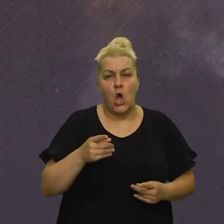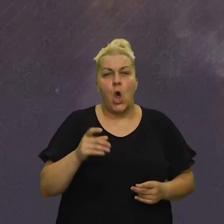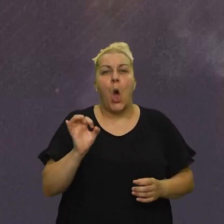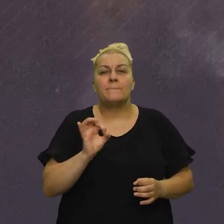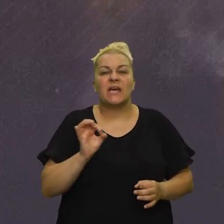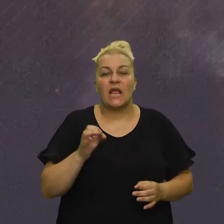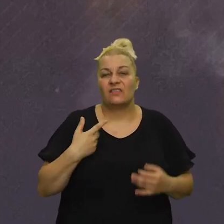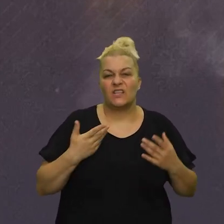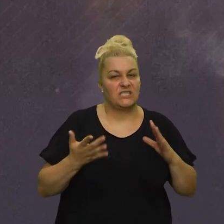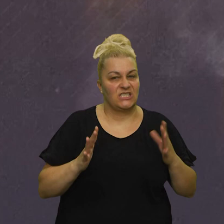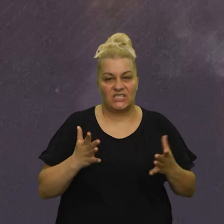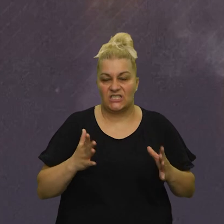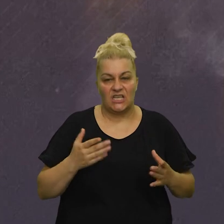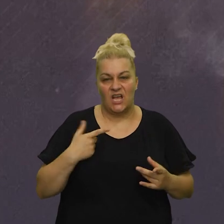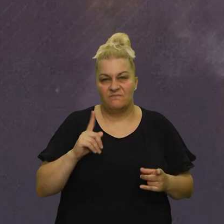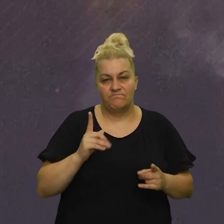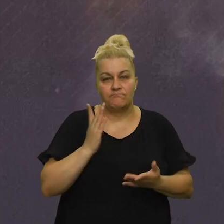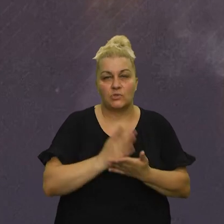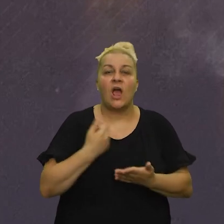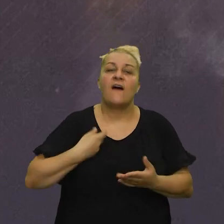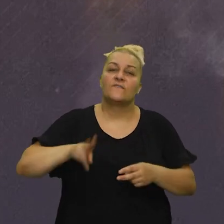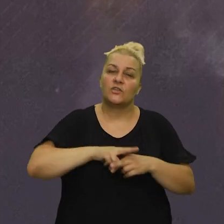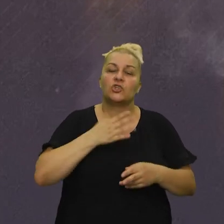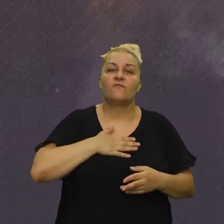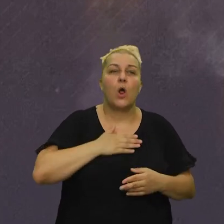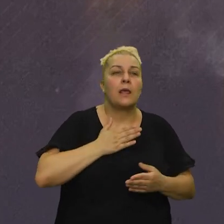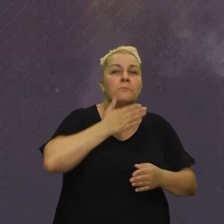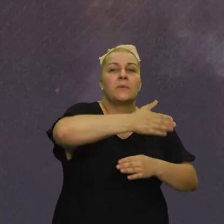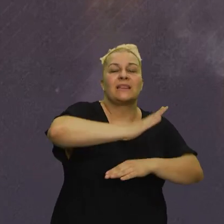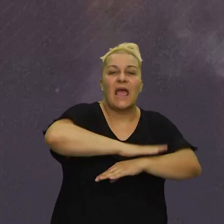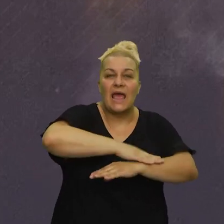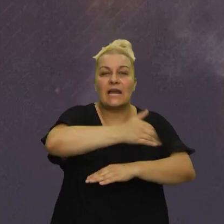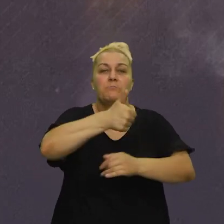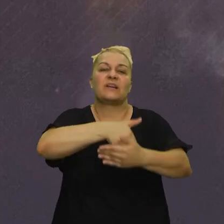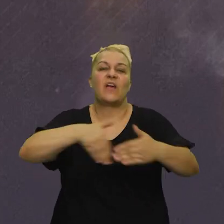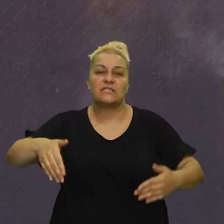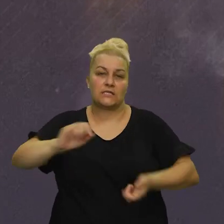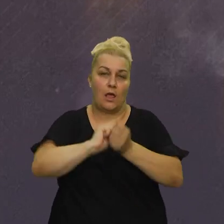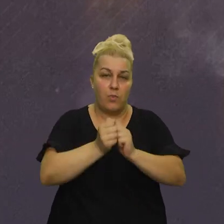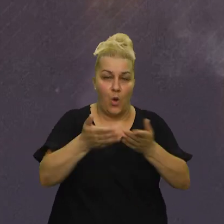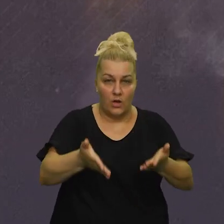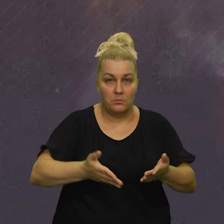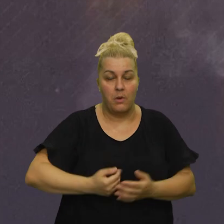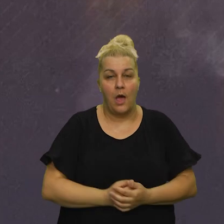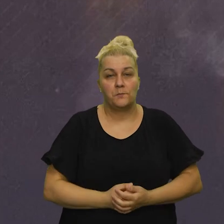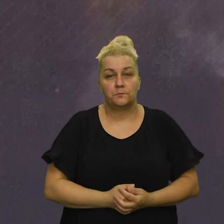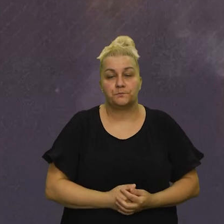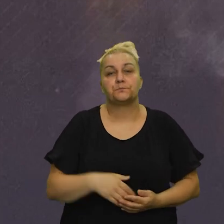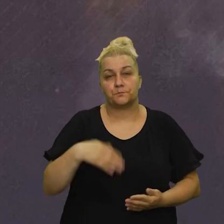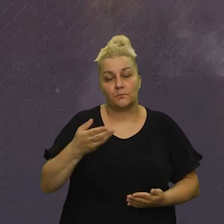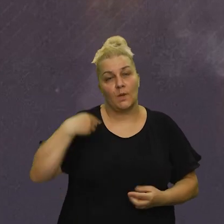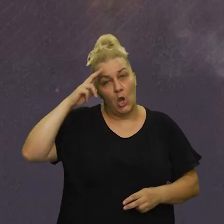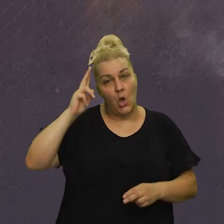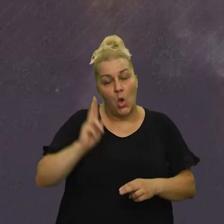bilo ono, više sam volio biti na terenu sa ljudima. Na prvoj crti. Na prvoj crti, tako je. I onda sam